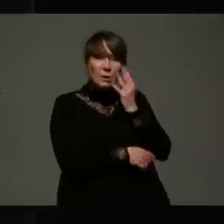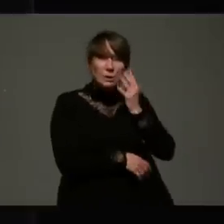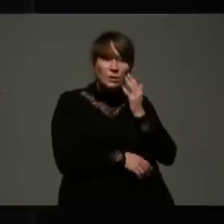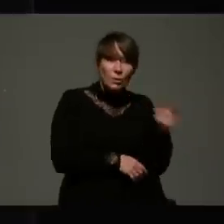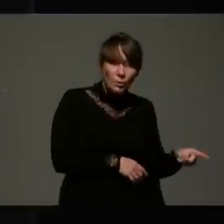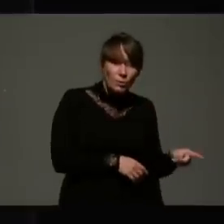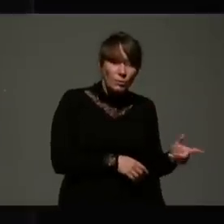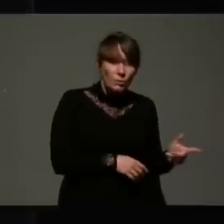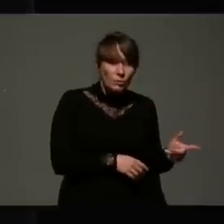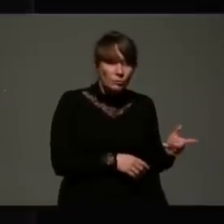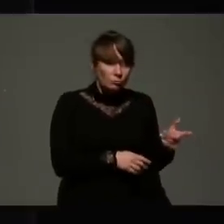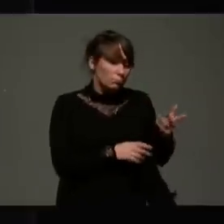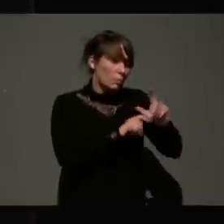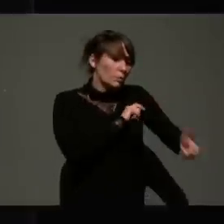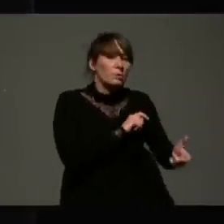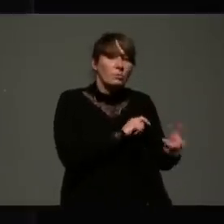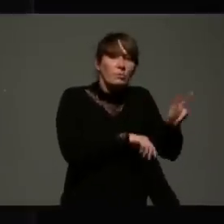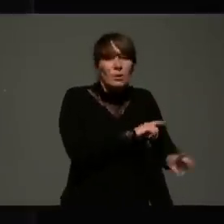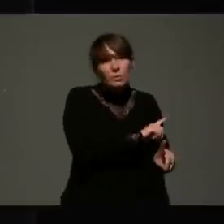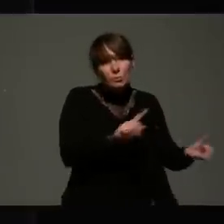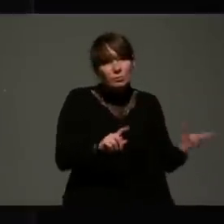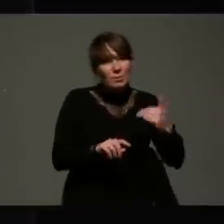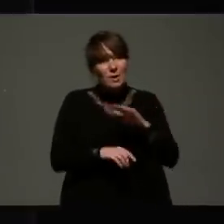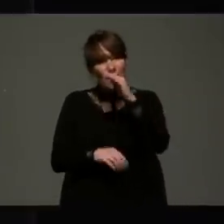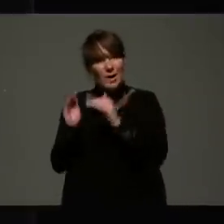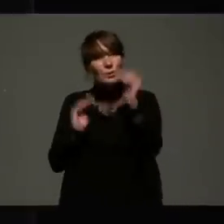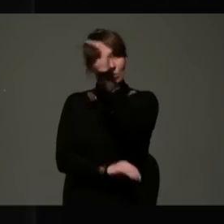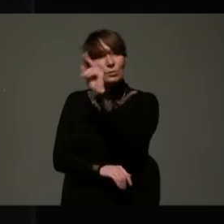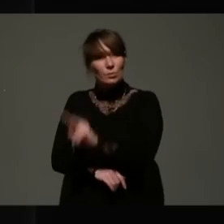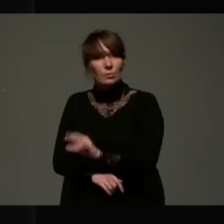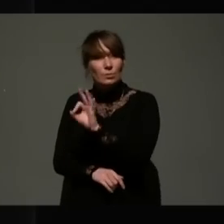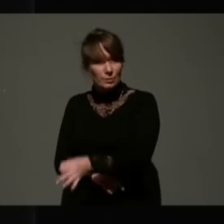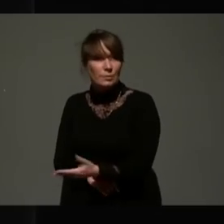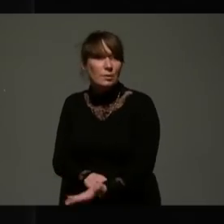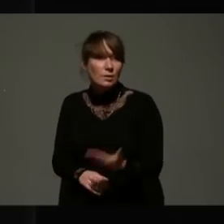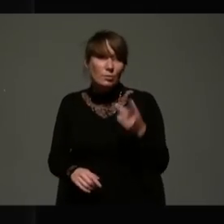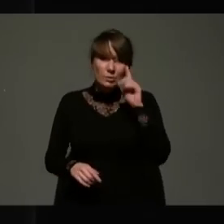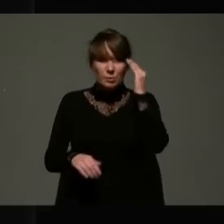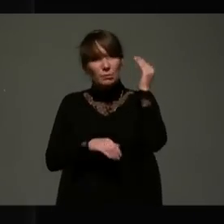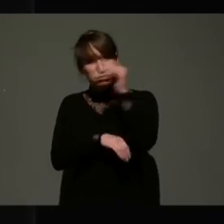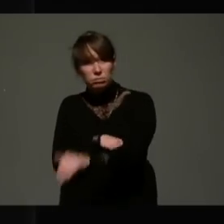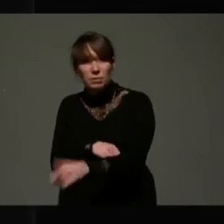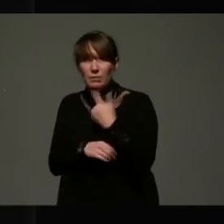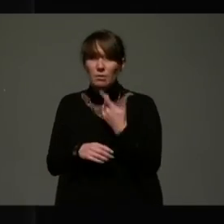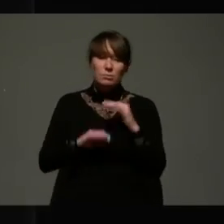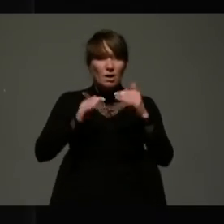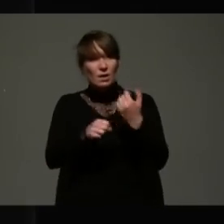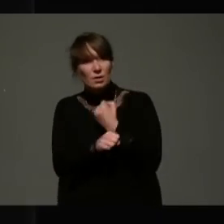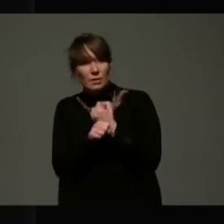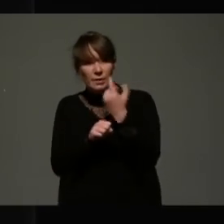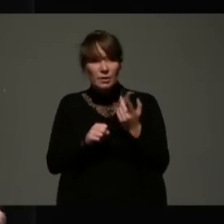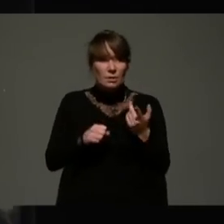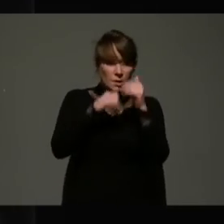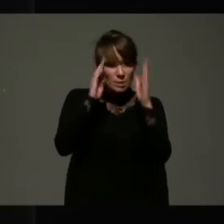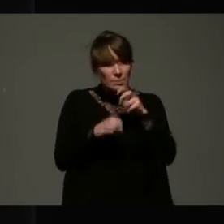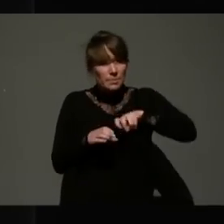pas aussi réels que ça. Mais chez l'adulte, c'est certain. Or, généralement, quand on est déprimé et autres, qu'est-ce qu'on fait ? On est en arrêt de travail, on reste chez soi, on ne bouge